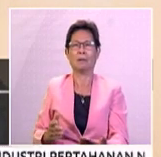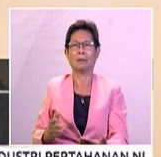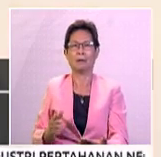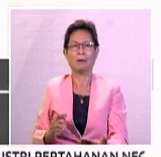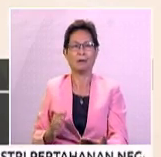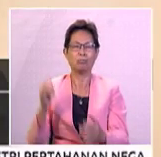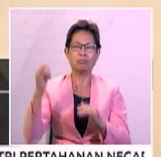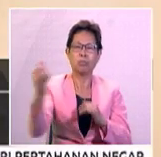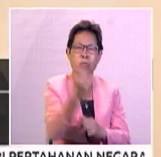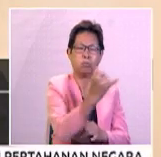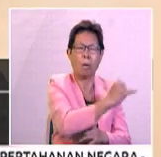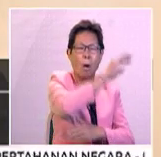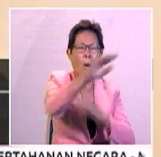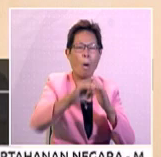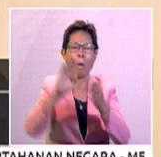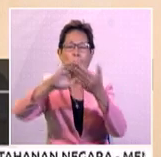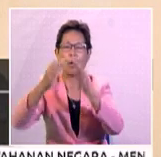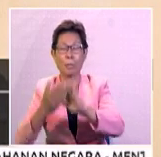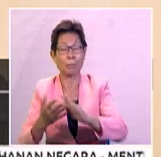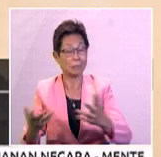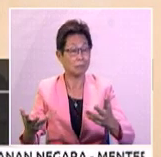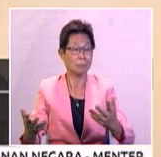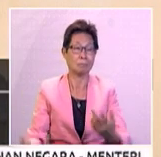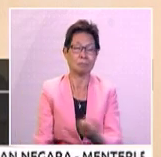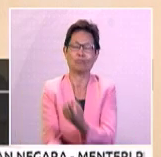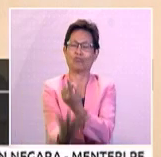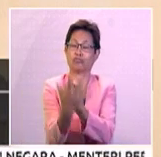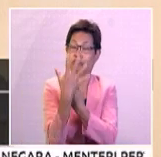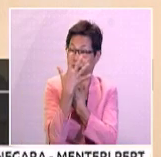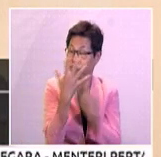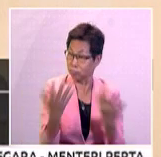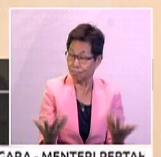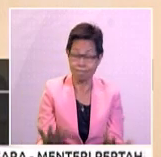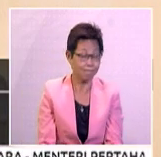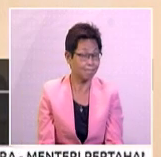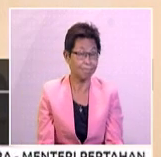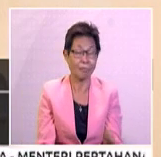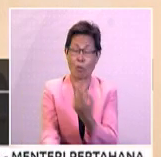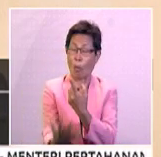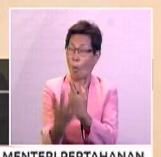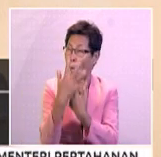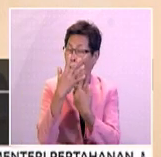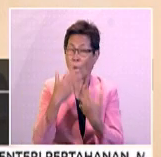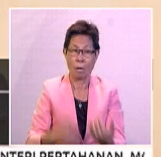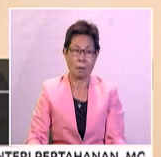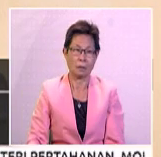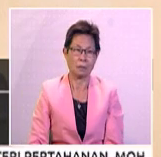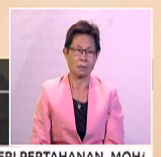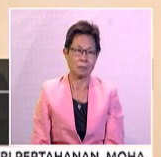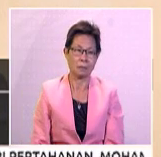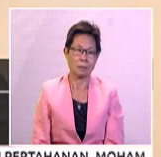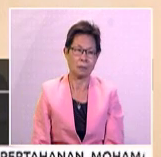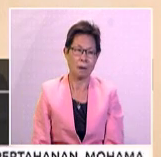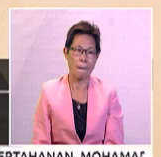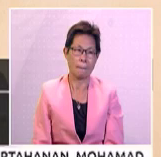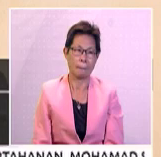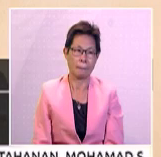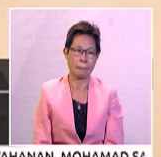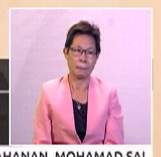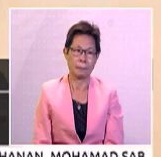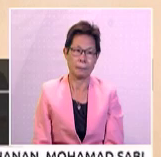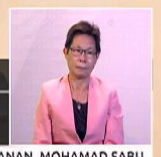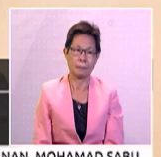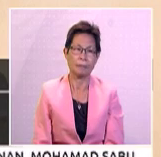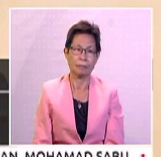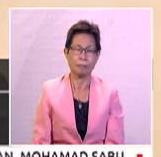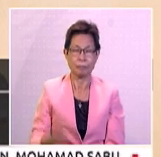the public. They are overwhelmed and they sort of like begin to realize that